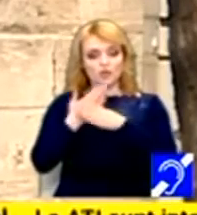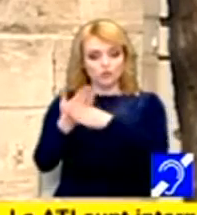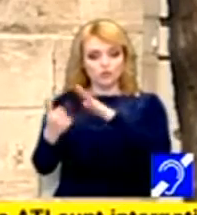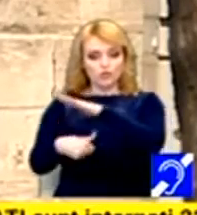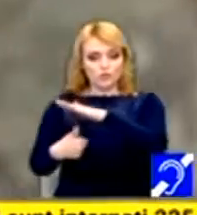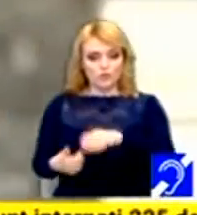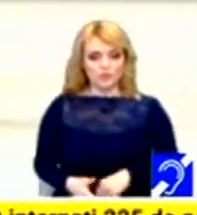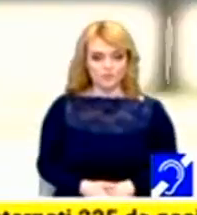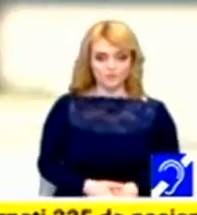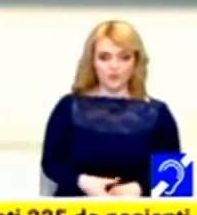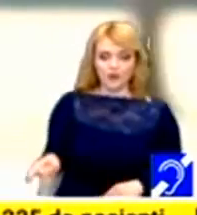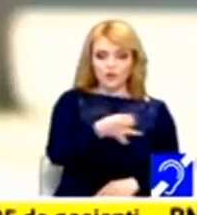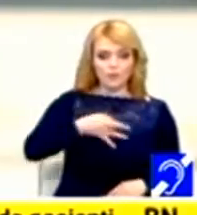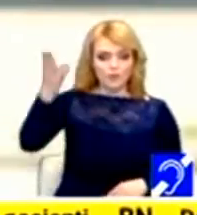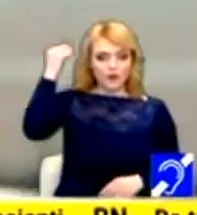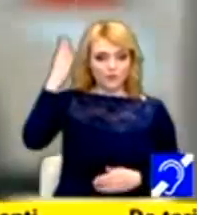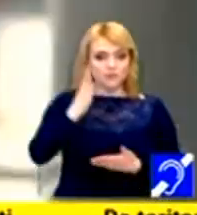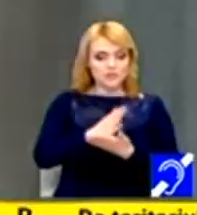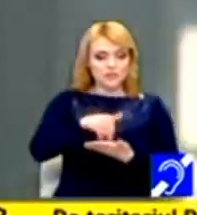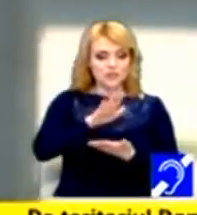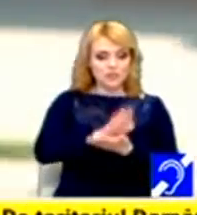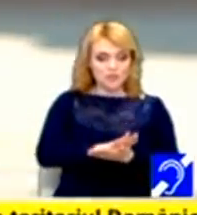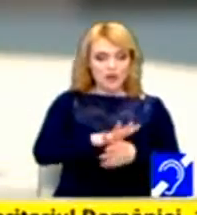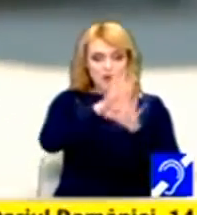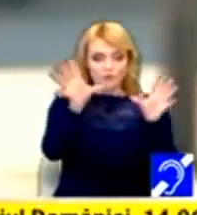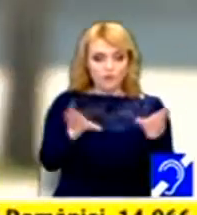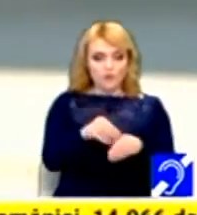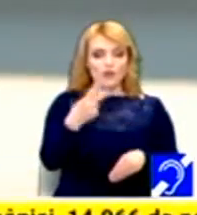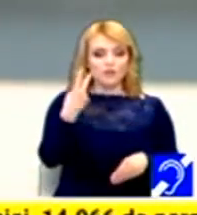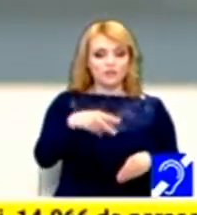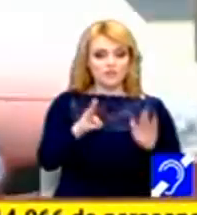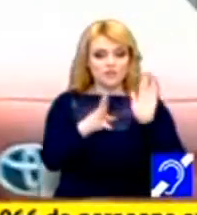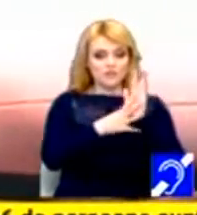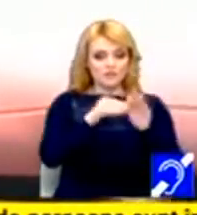stării de urgență. În Republica Moldova sunt înregistrați în total peste